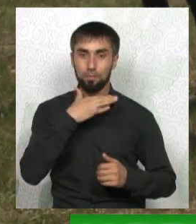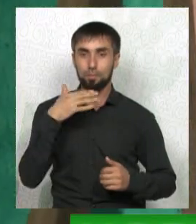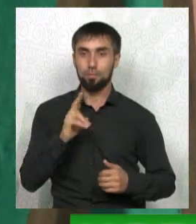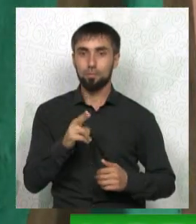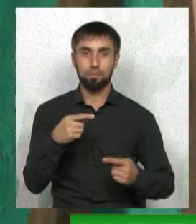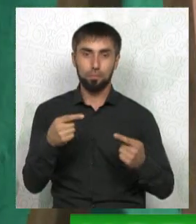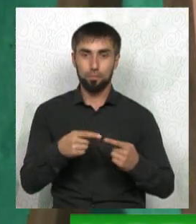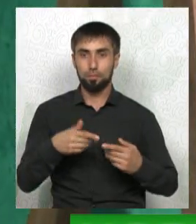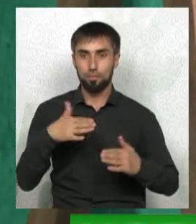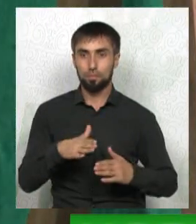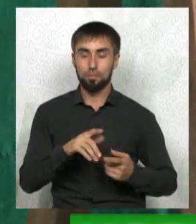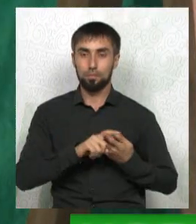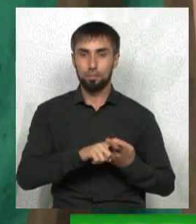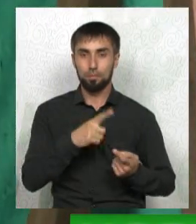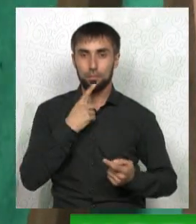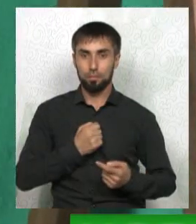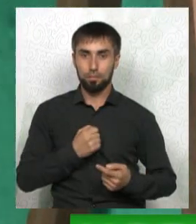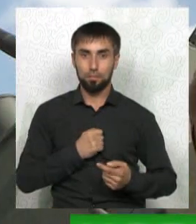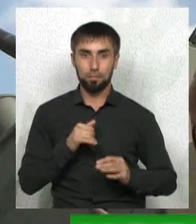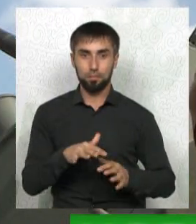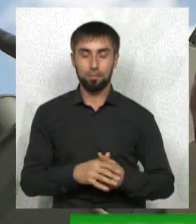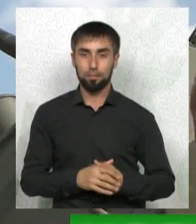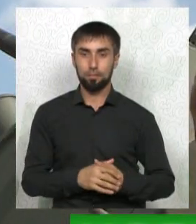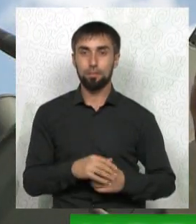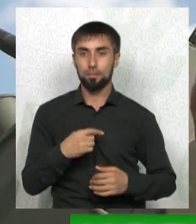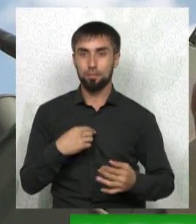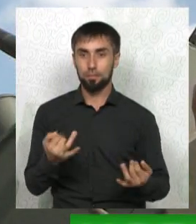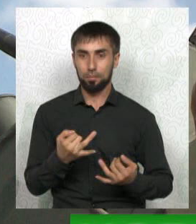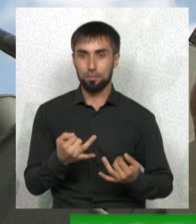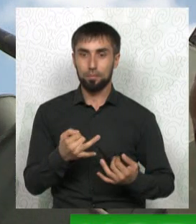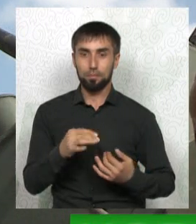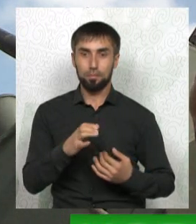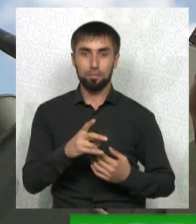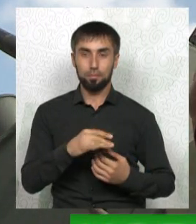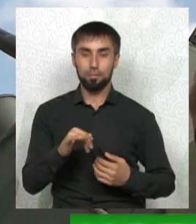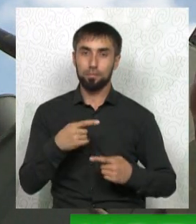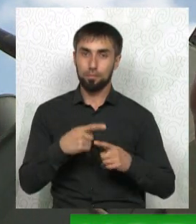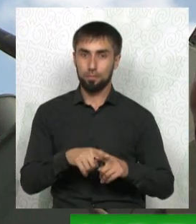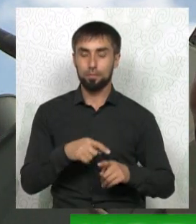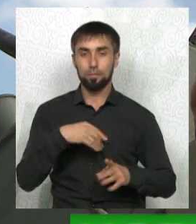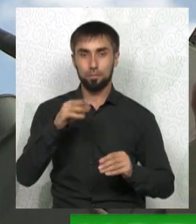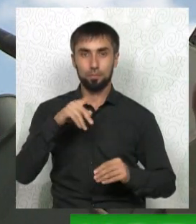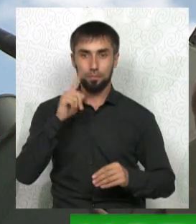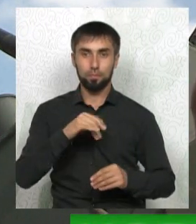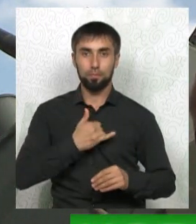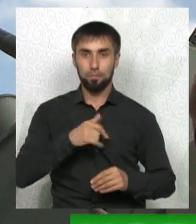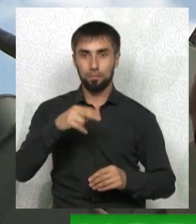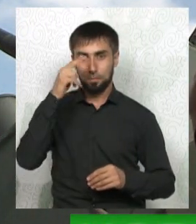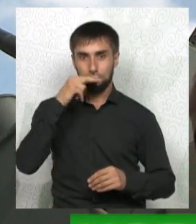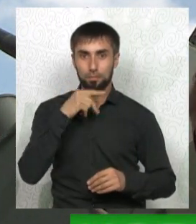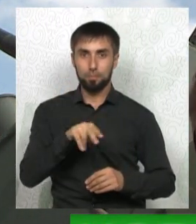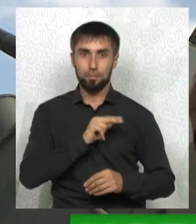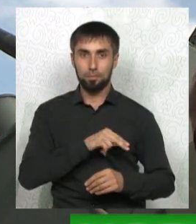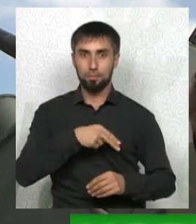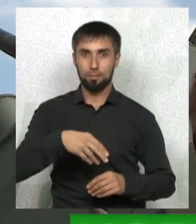кто точно решил связать свою жизнь с военным делом. Интерес службы, а тебя никому хуже. Да, вы сей